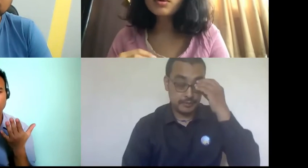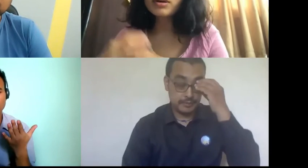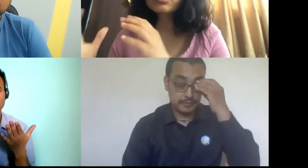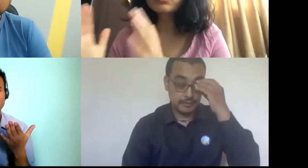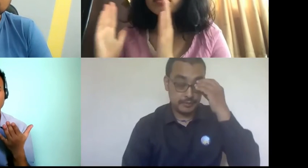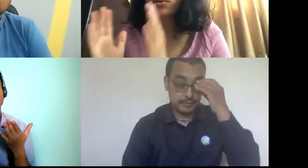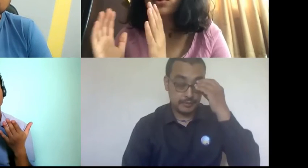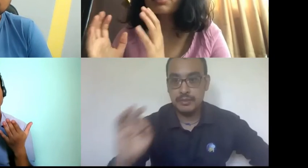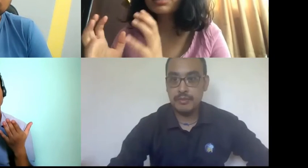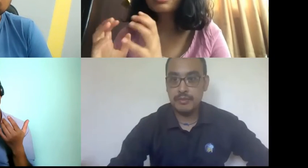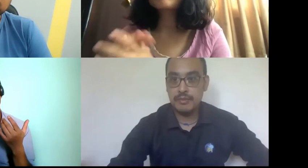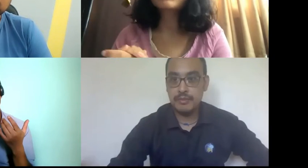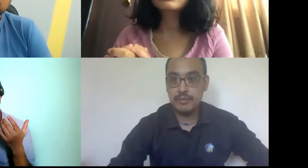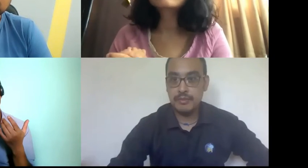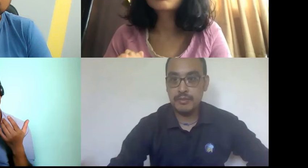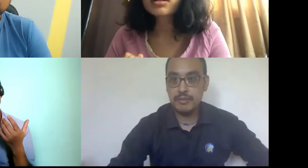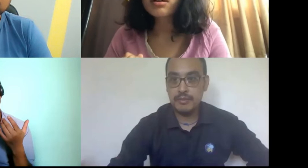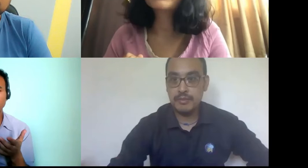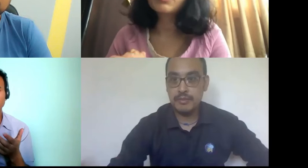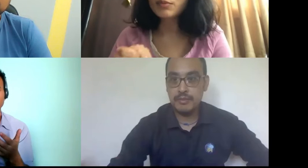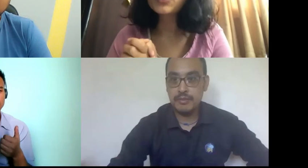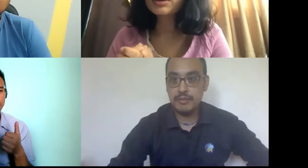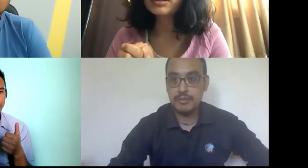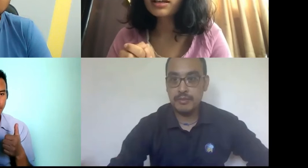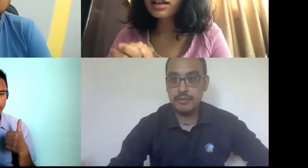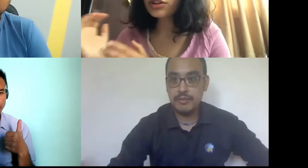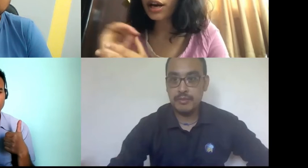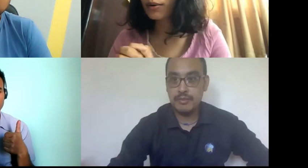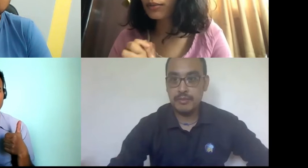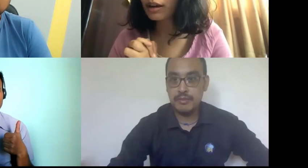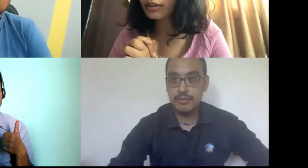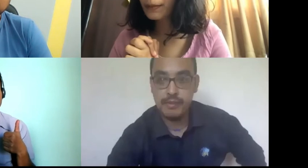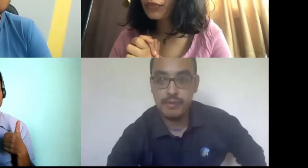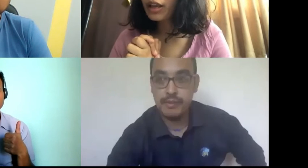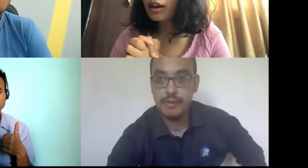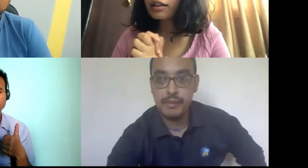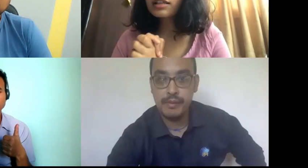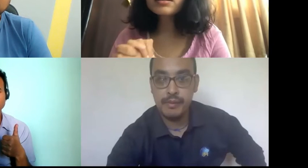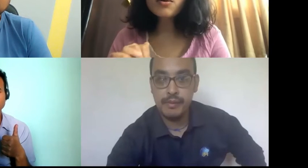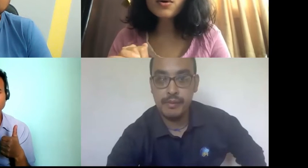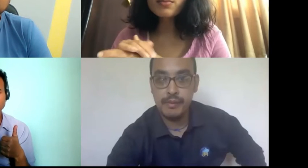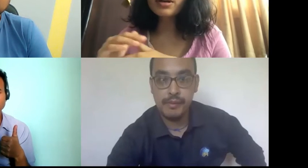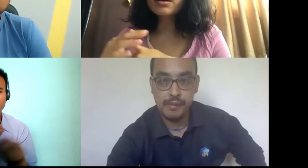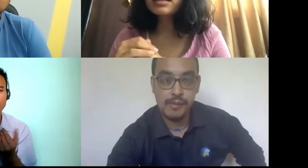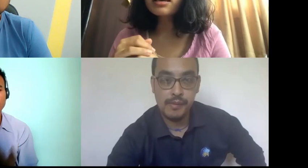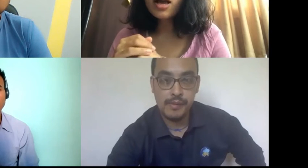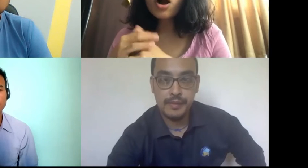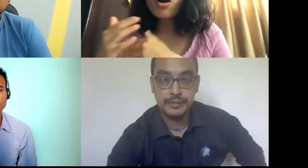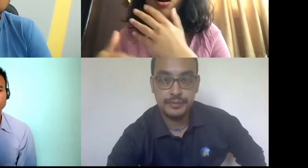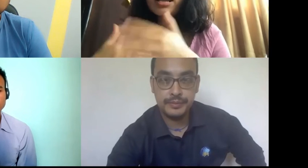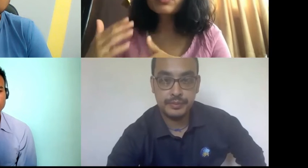हुन्छु होइन यो सोसियल मिडियामा भन्ने खालि डर छ भन्ने भन्नुभएको थियो कि सेयर गर्नुभएको थियो. अनि त्यसपछि अर्को भनेको